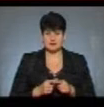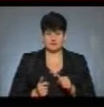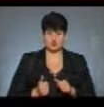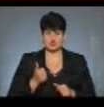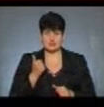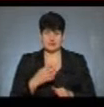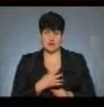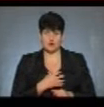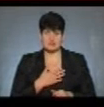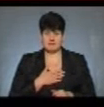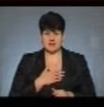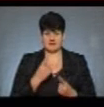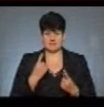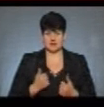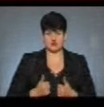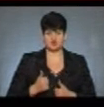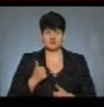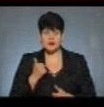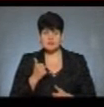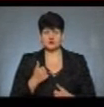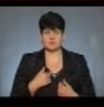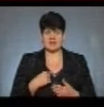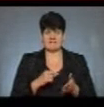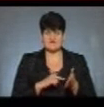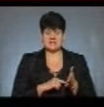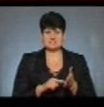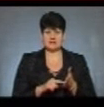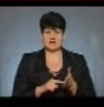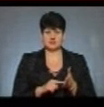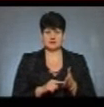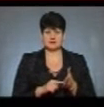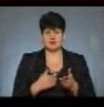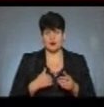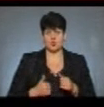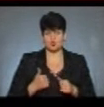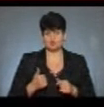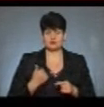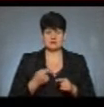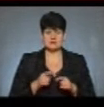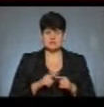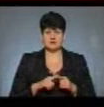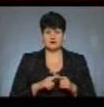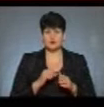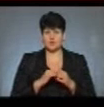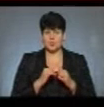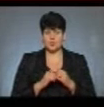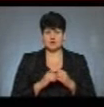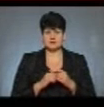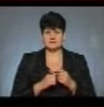нагорода для мене, велика честь, що мене відзначили нею і горжуся цим. Кожна гонка